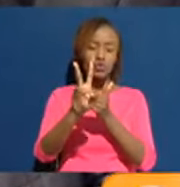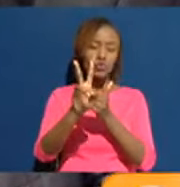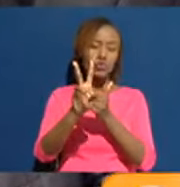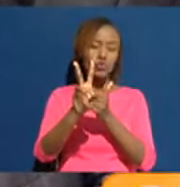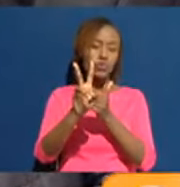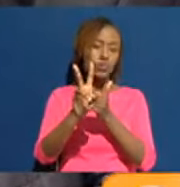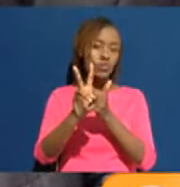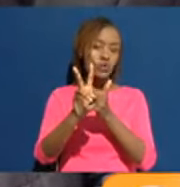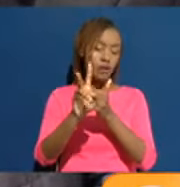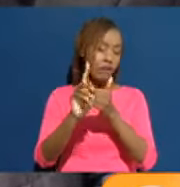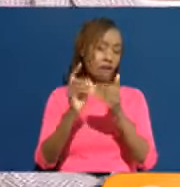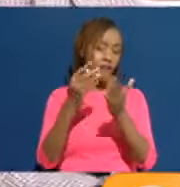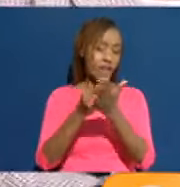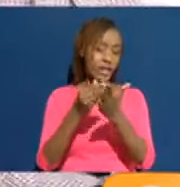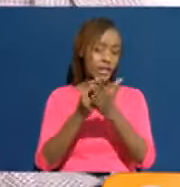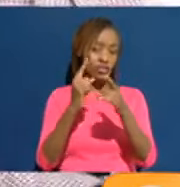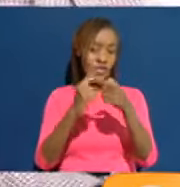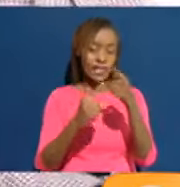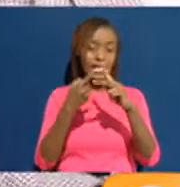on 1st